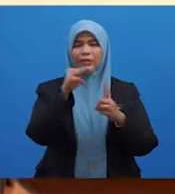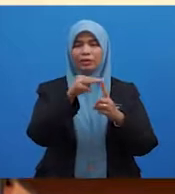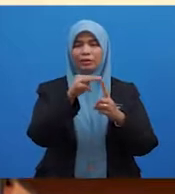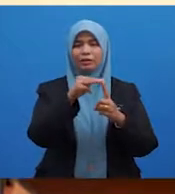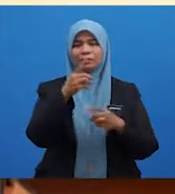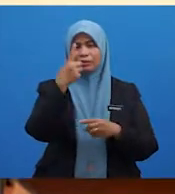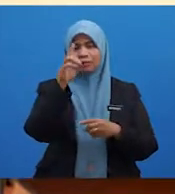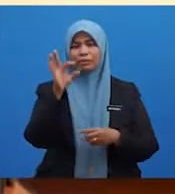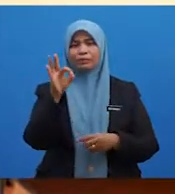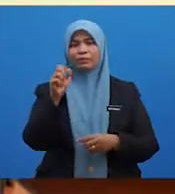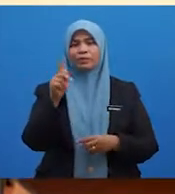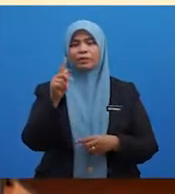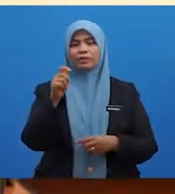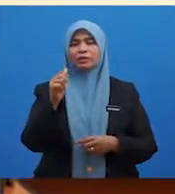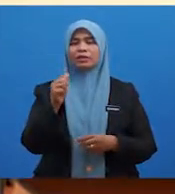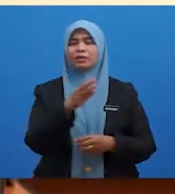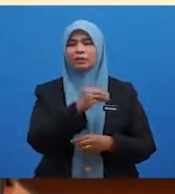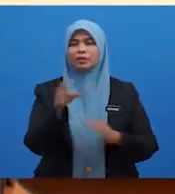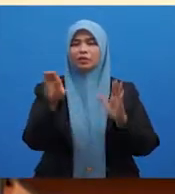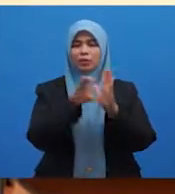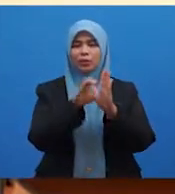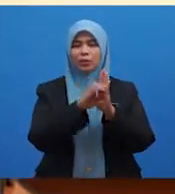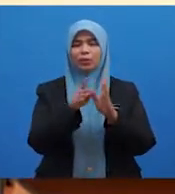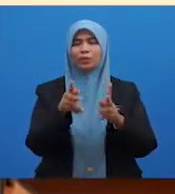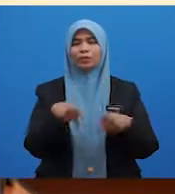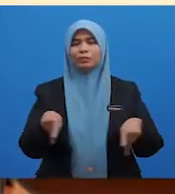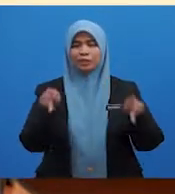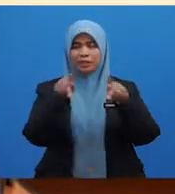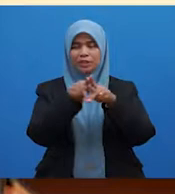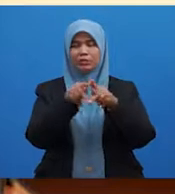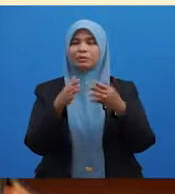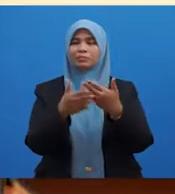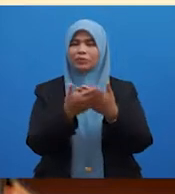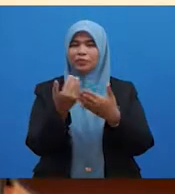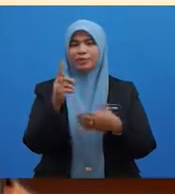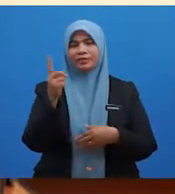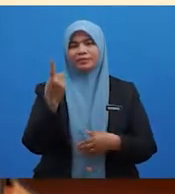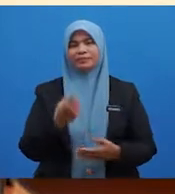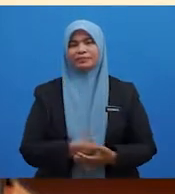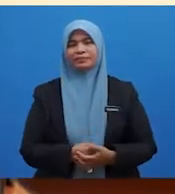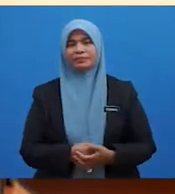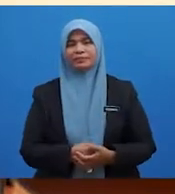markah untuk fakta dan contoh peristiwa. Mudah kan?